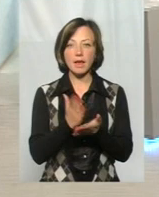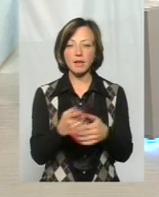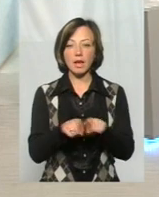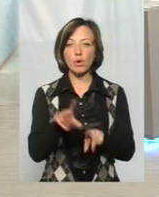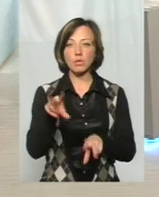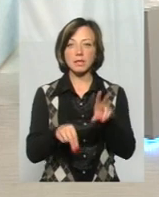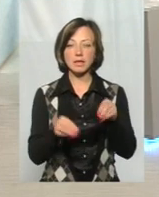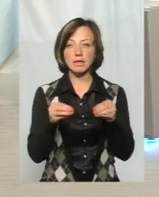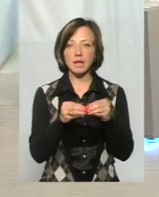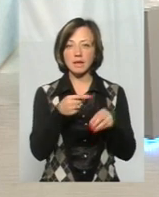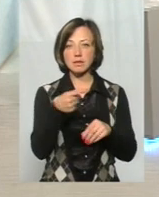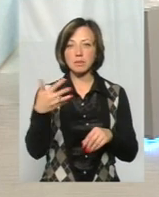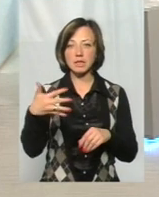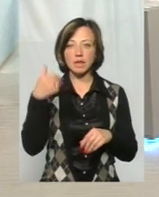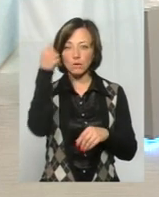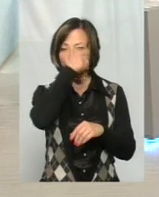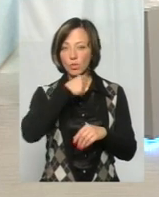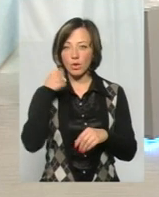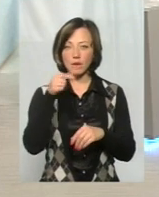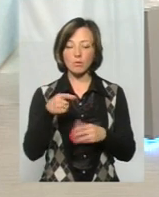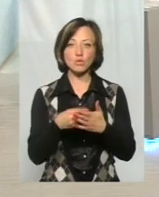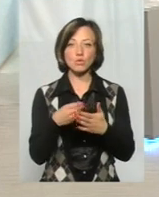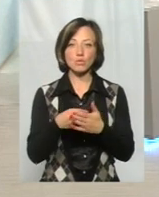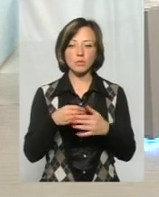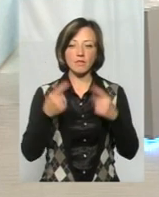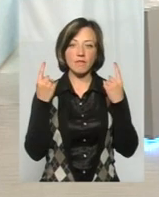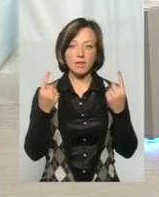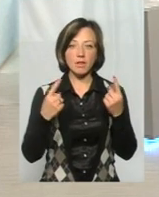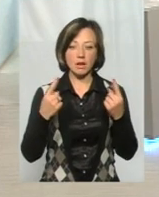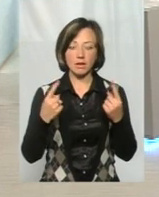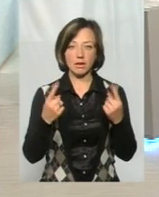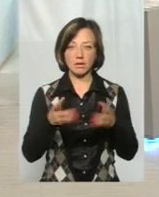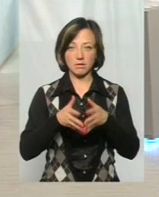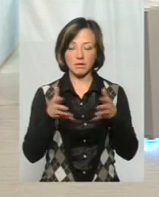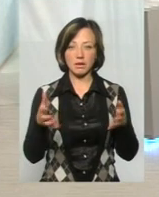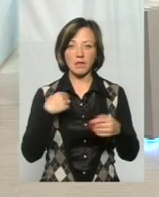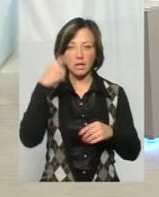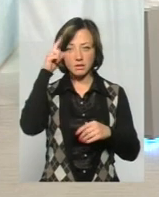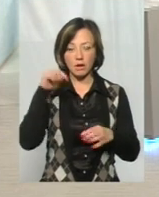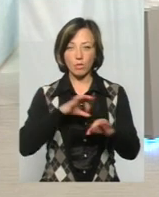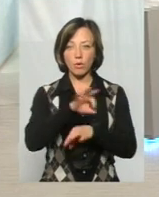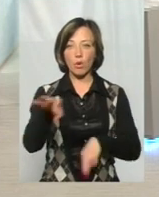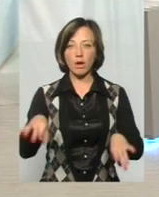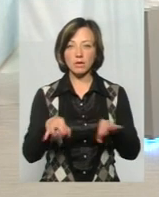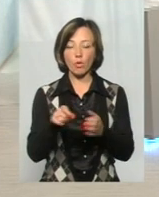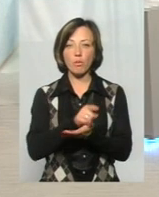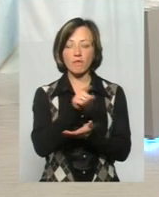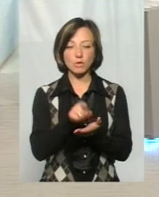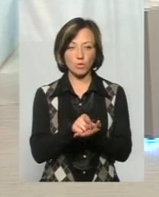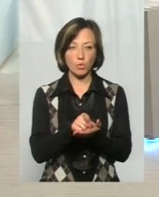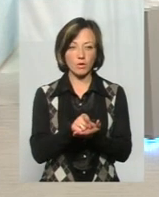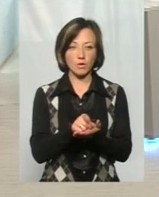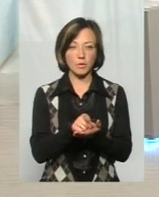розраховані на 10-50 років, там суми доволі значні і я знаю такі проекти, вони обов'язково